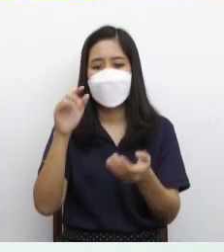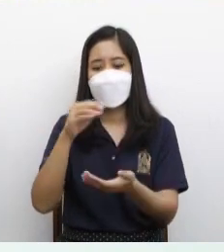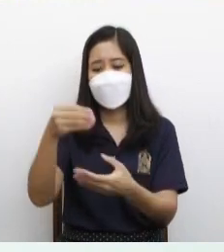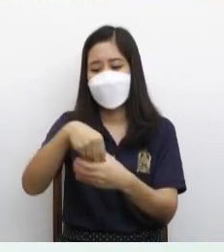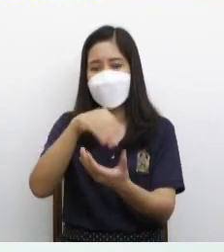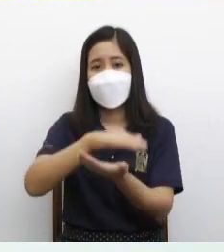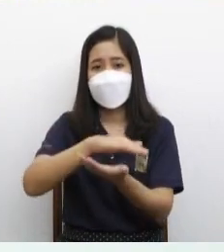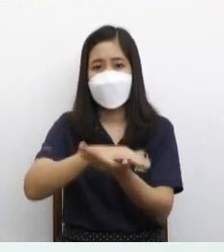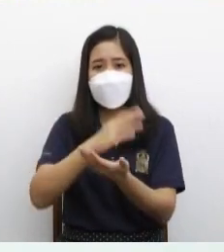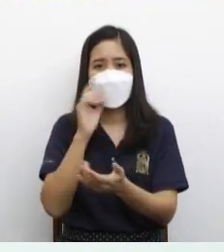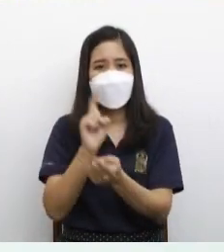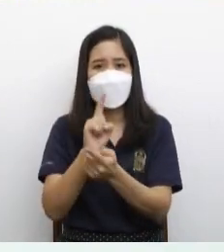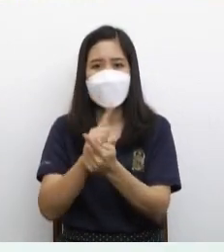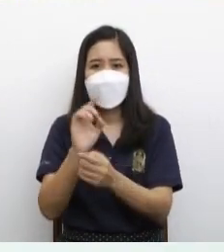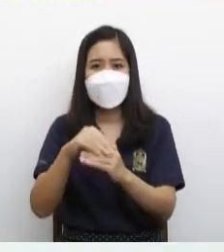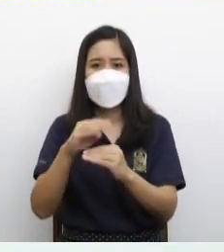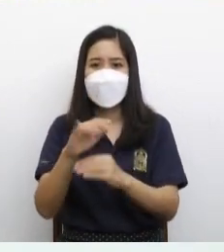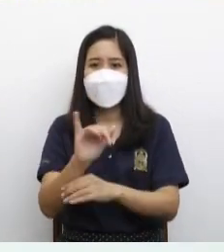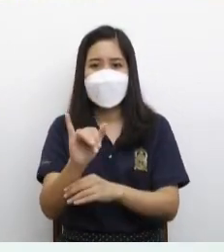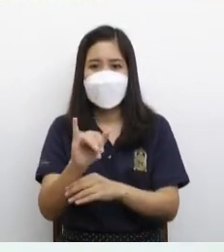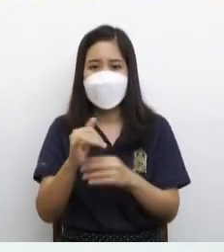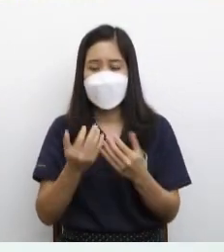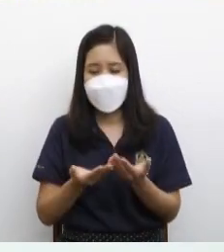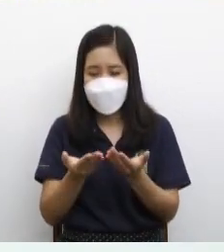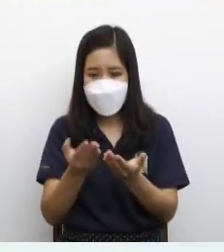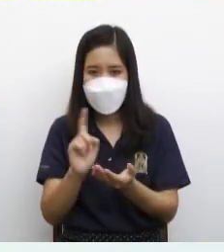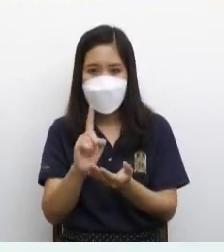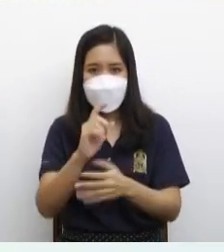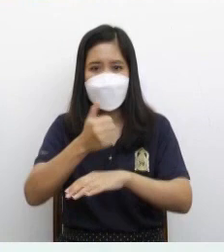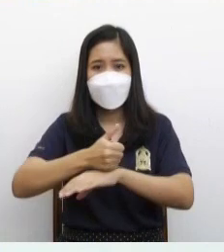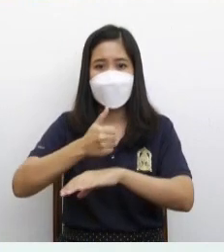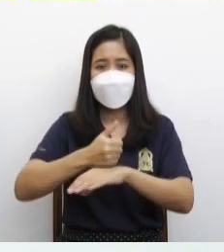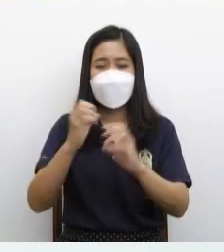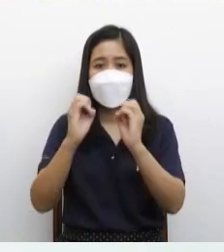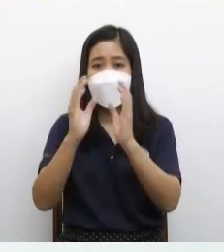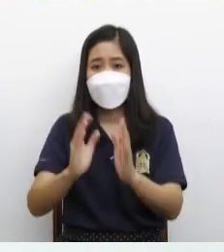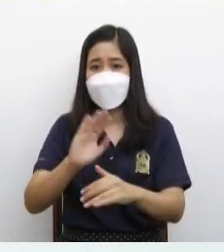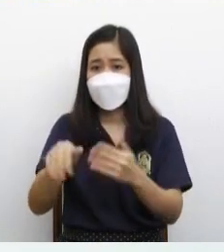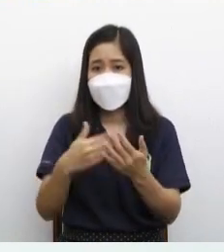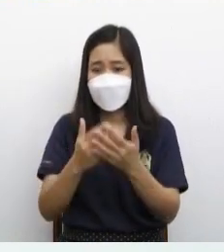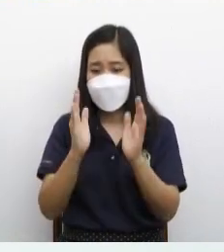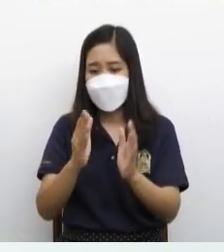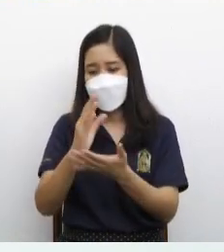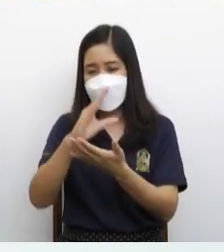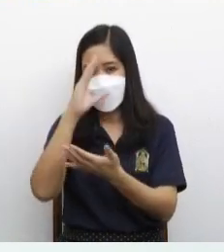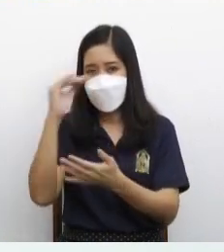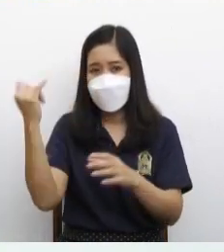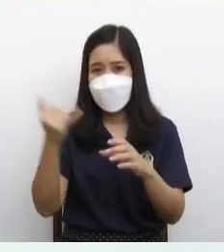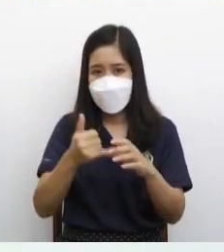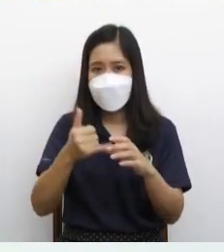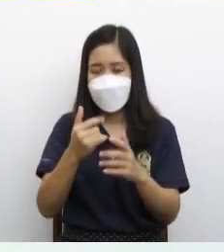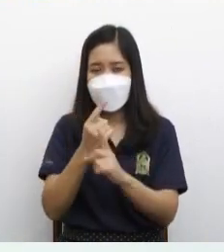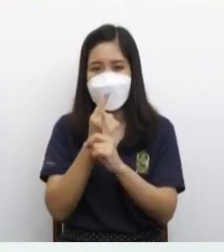อาชีพชมแล้วก็ขอให้ผู้อำนวยการโรงเรียนทุกคนคุณครูทุกท่านนักเรียนทุกคนที่มาเรียนได้ปฏิบัติตาม